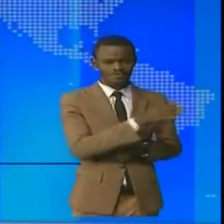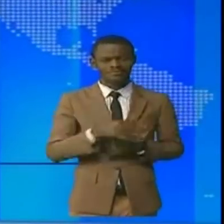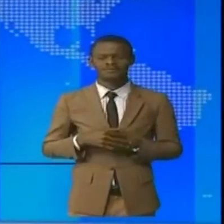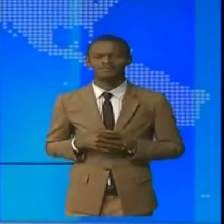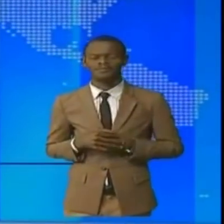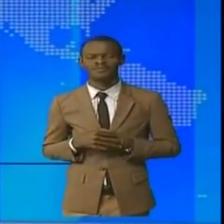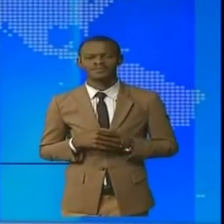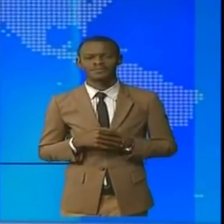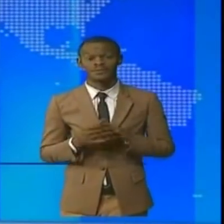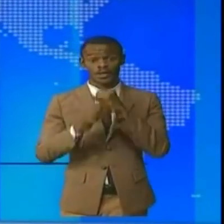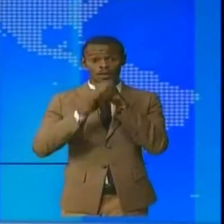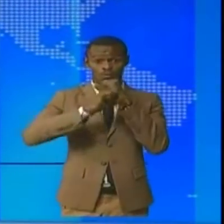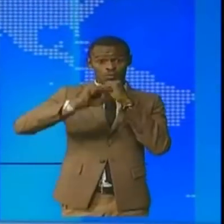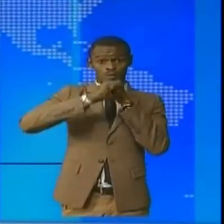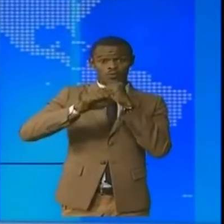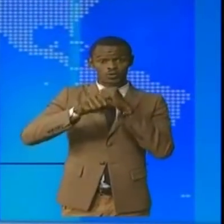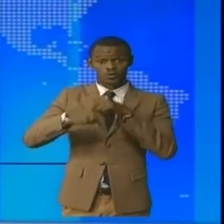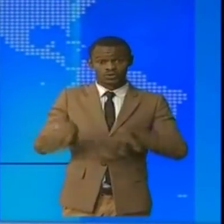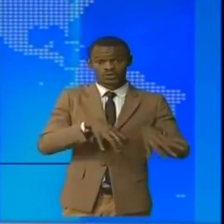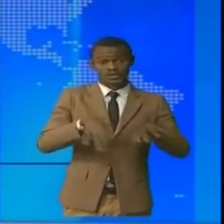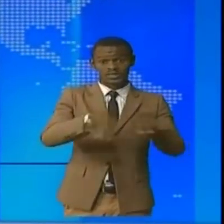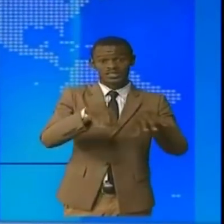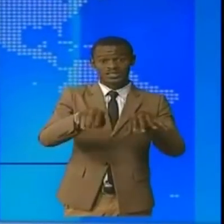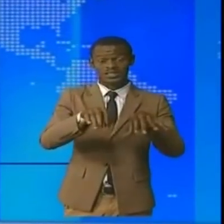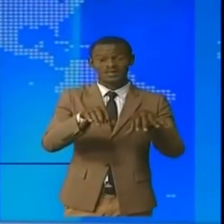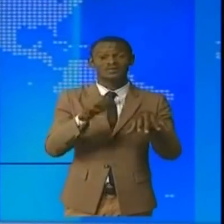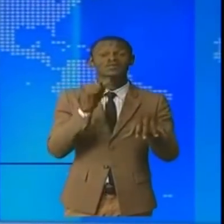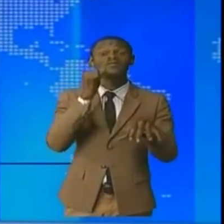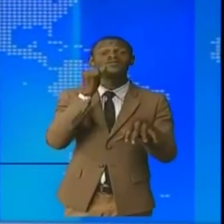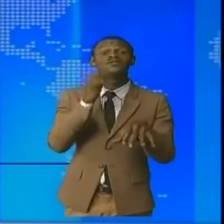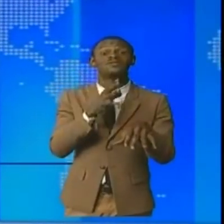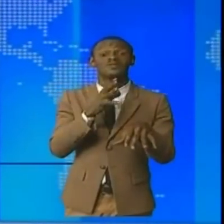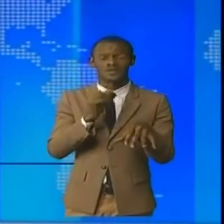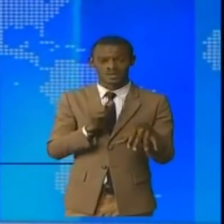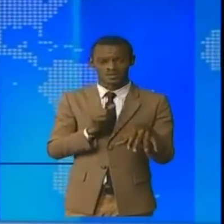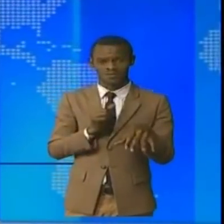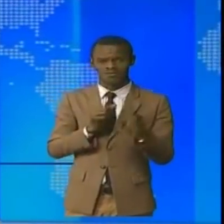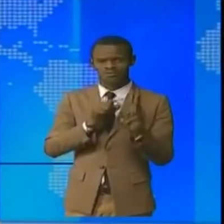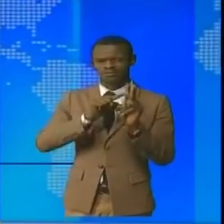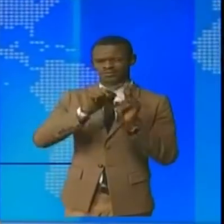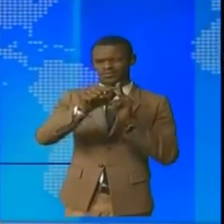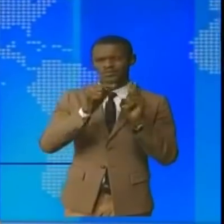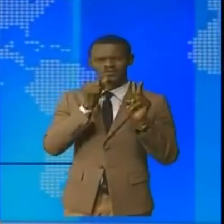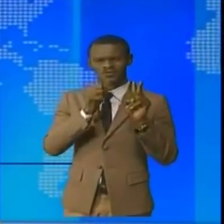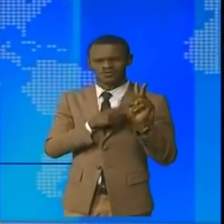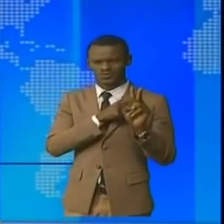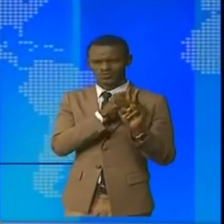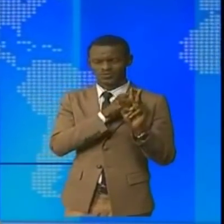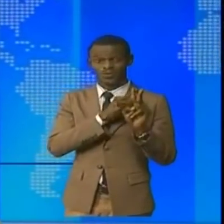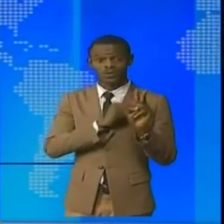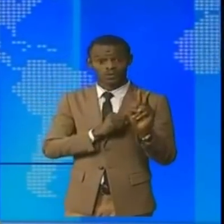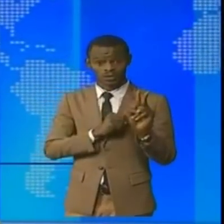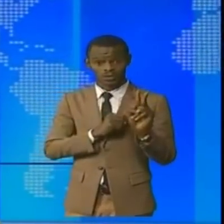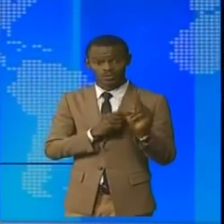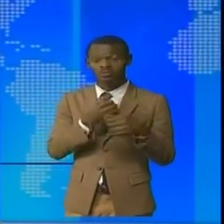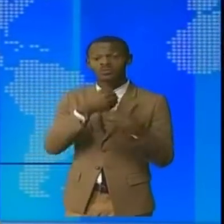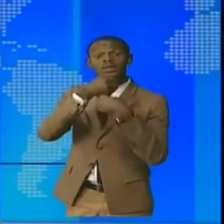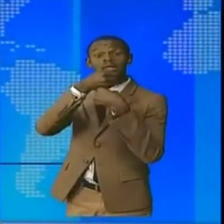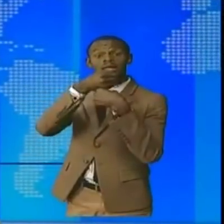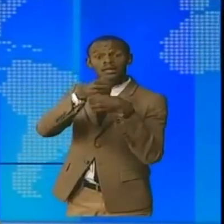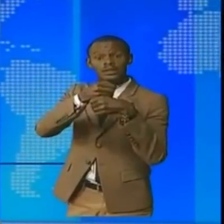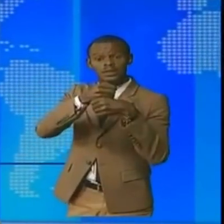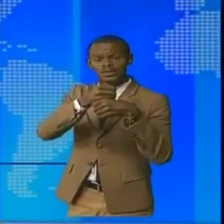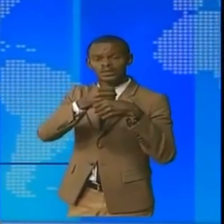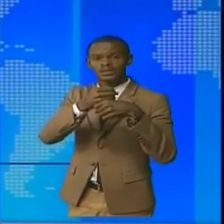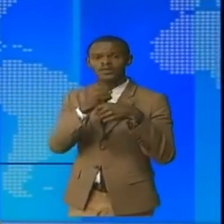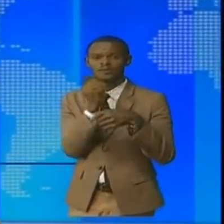Œuvre et action féminine, vous allez vous en douter, deux femmes, Thérèse Kirongozi et Raïssa Malou, viennent de mettre en place un respirateur comme pour